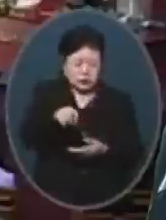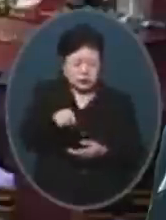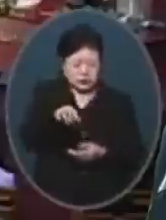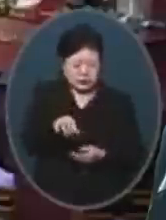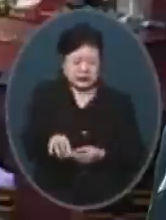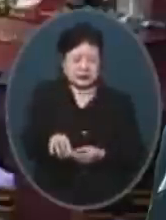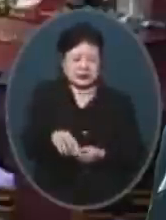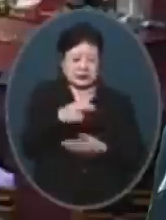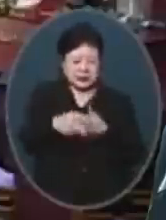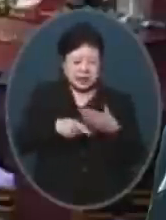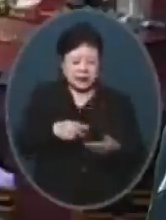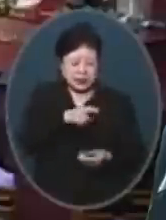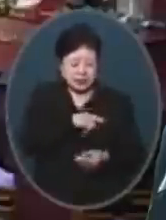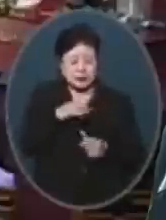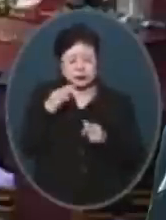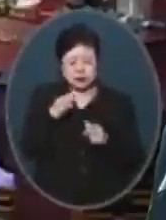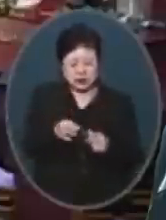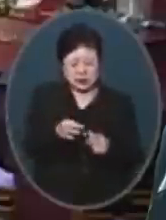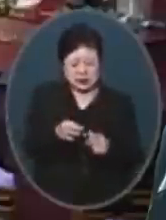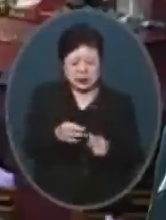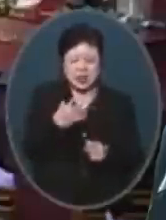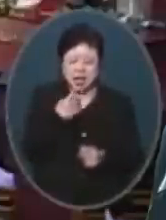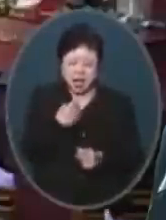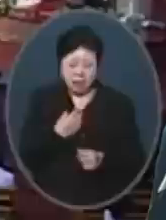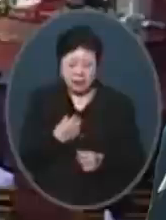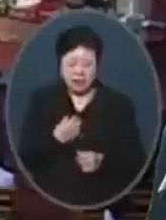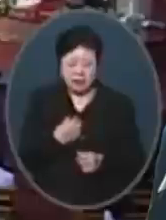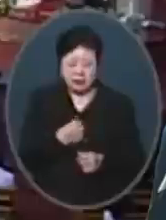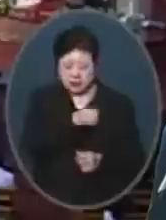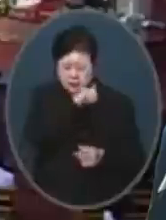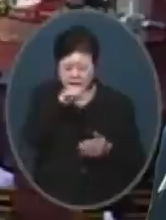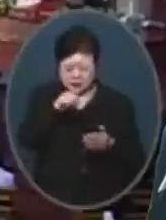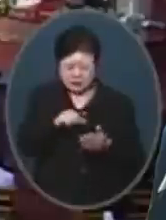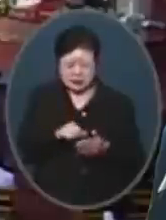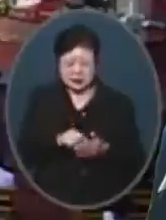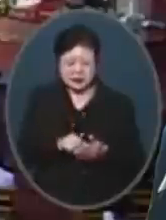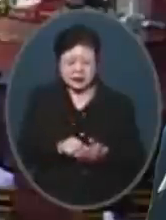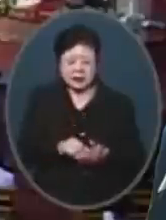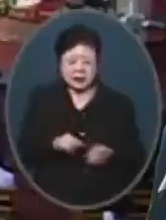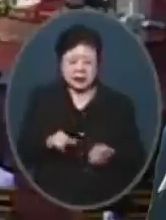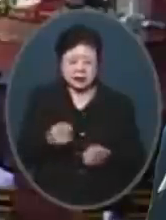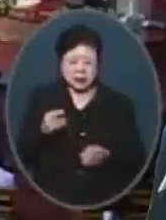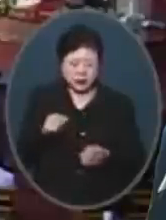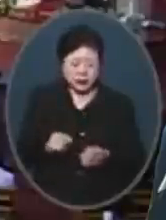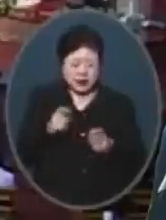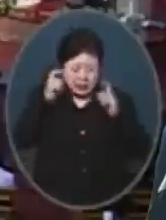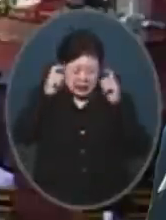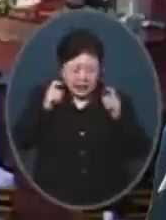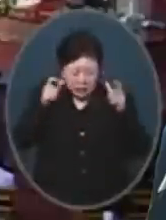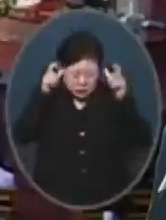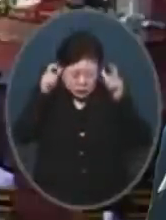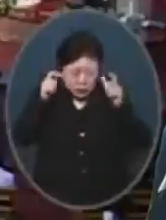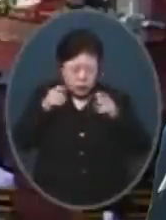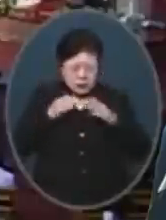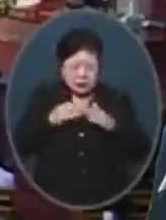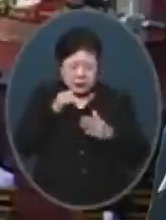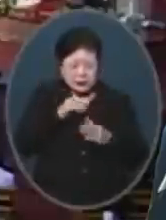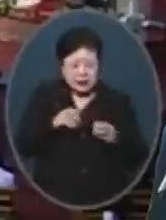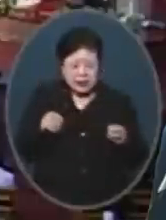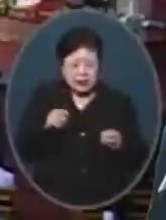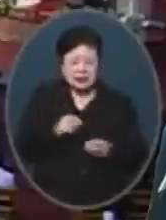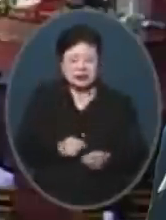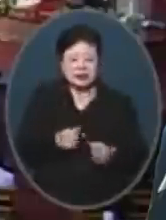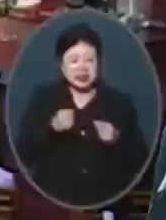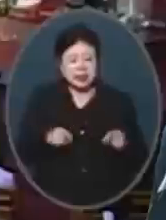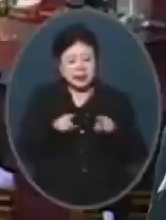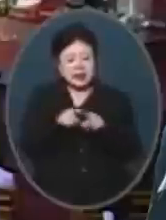거기서 야훼의 이름을 불렀더라. 아브라함이 1년 롯도 양과 소와 장막이 있으므로 그 땅이 그들이